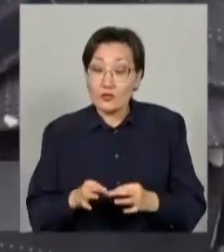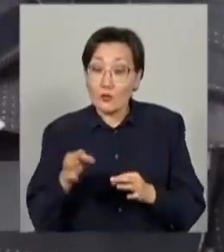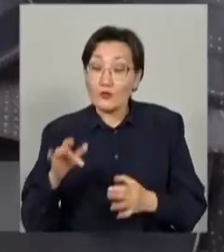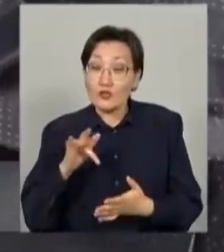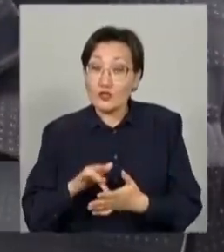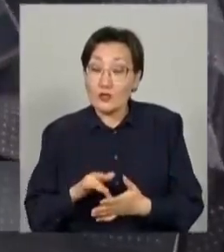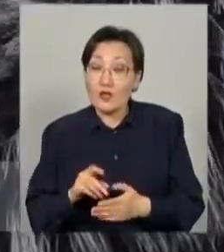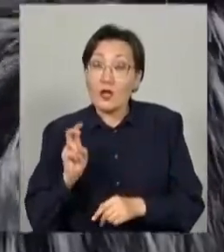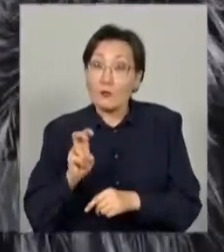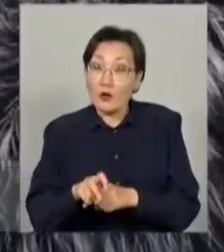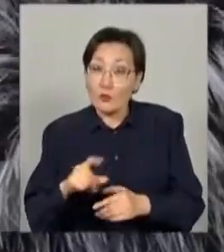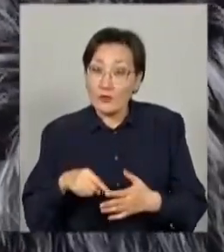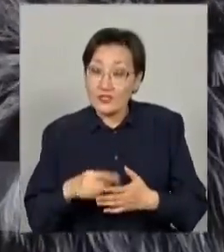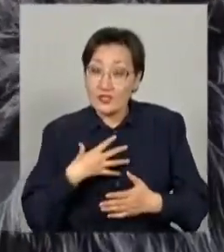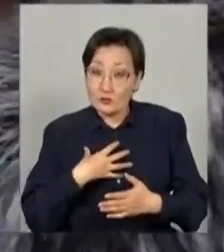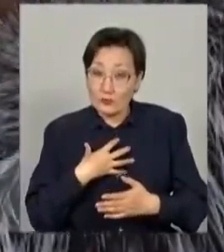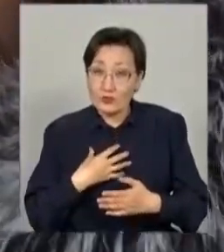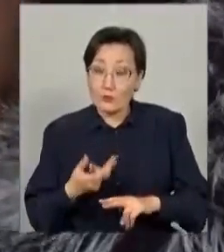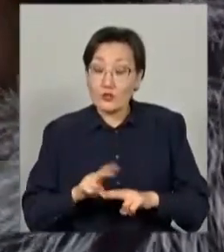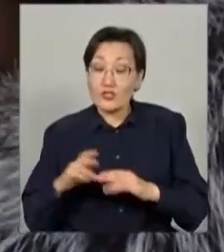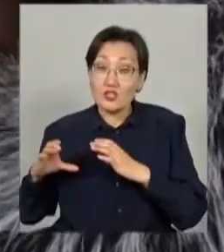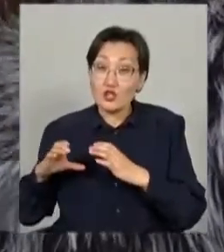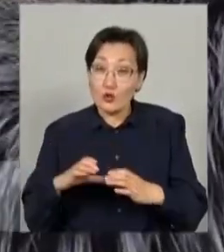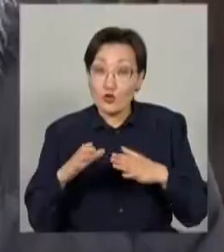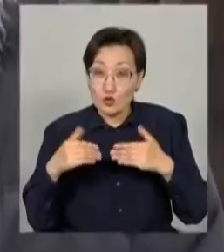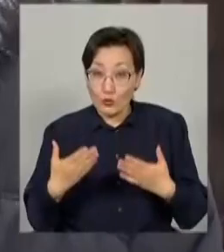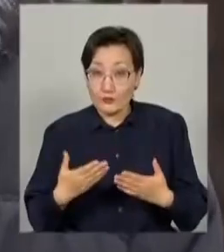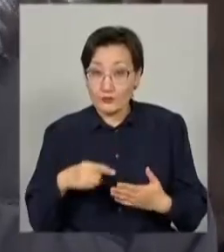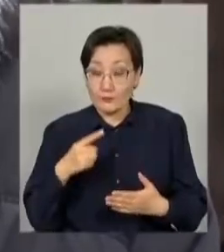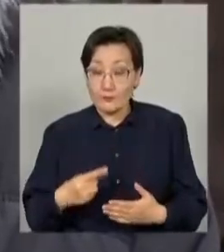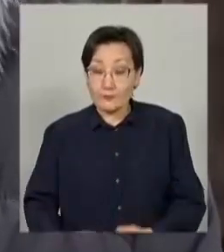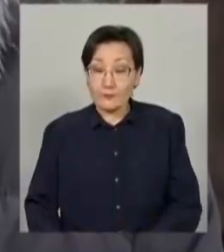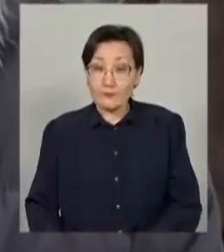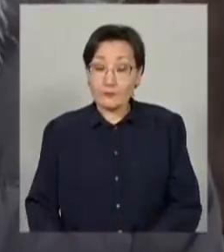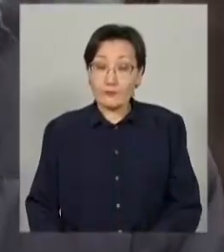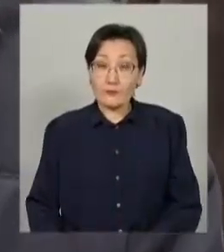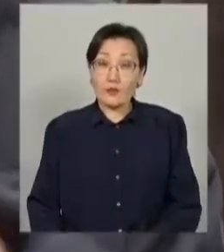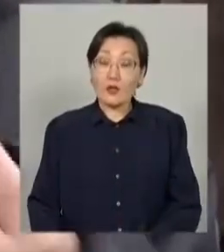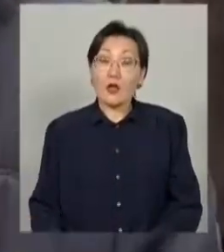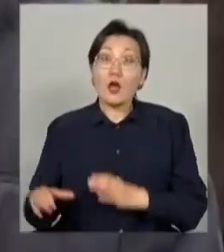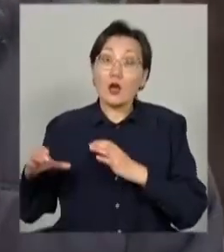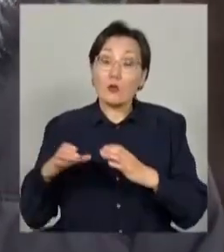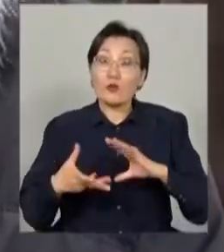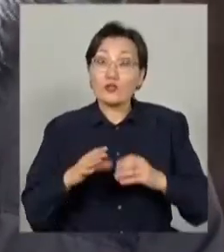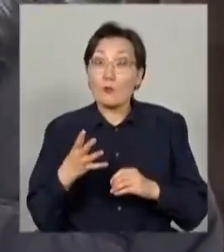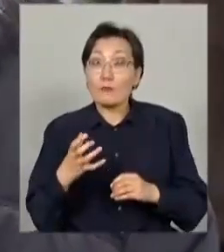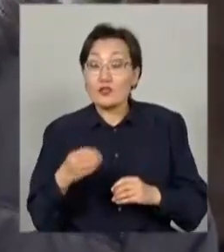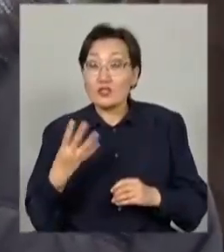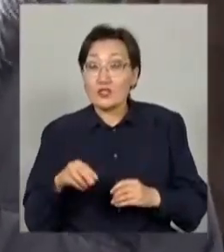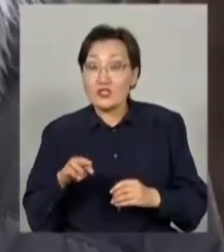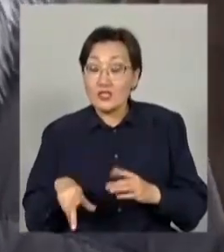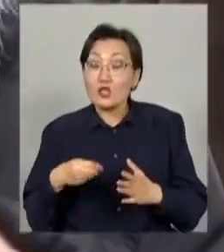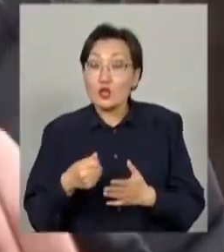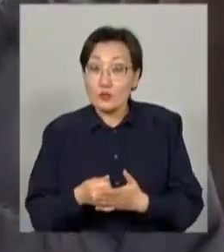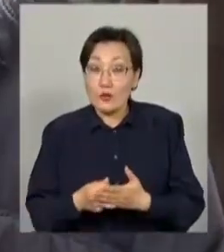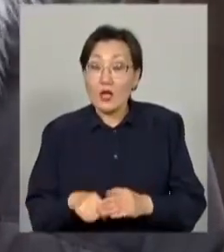орталығына жету мәселесі мазалайды. Себебі қоғамдық көлік жоқ дейді. Выходит 540 тенге. Автобусқа бар жоғы 540 тенге